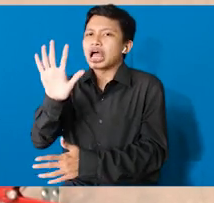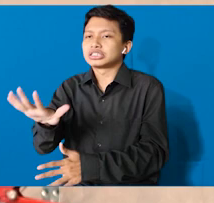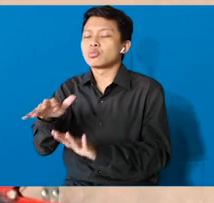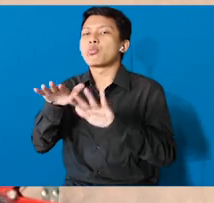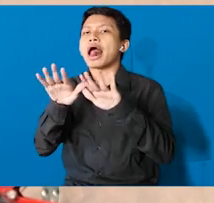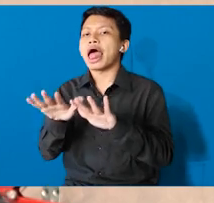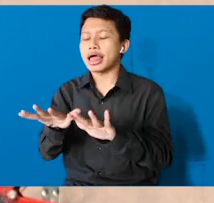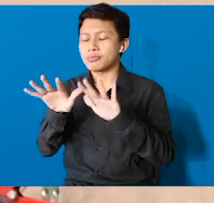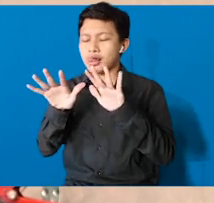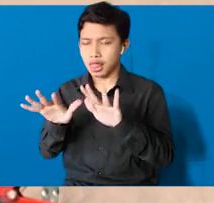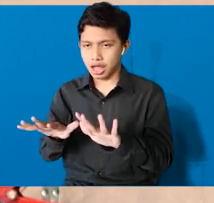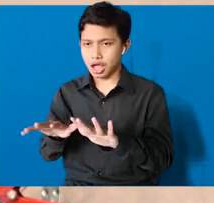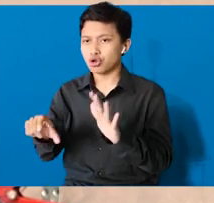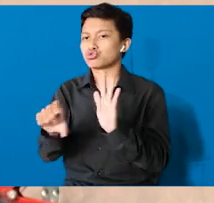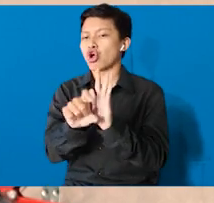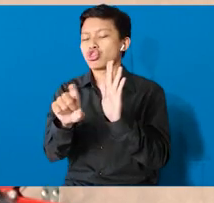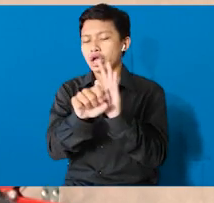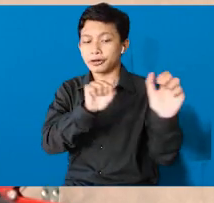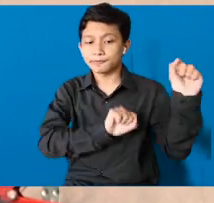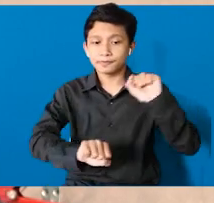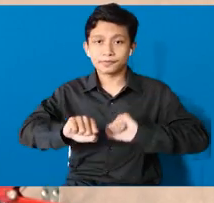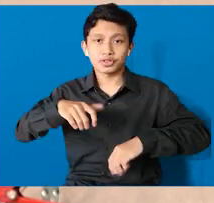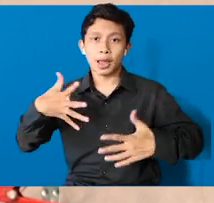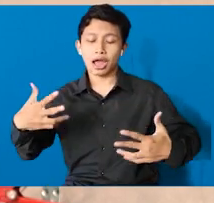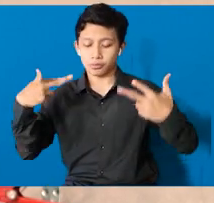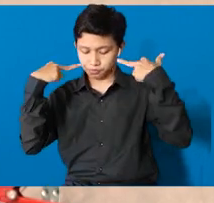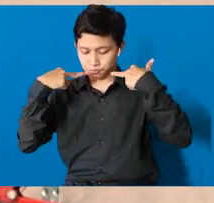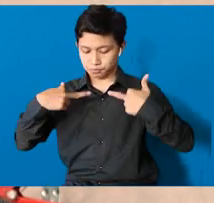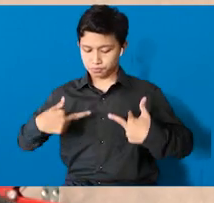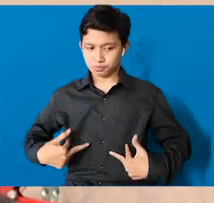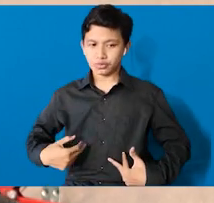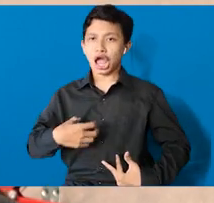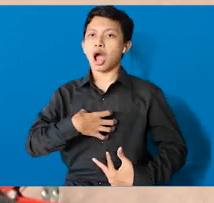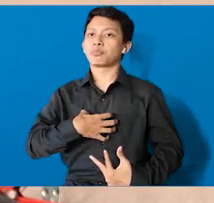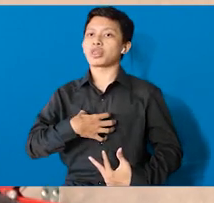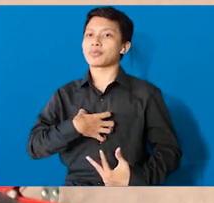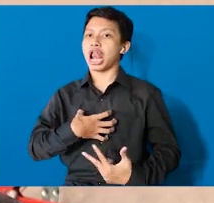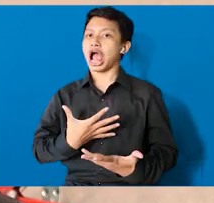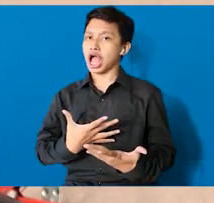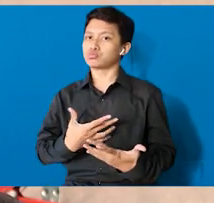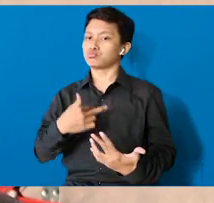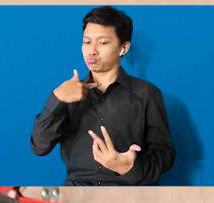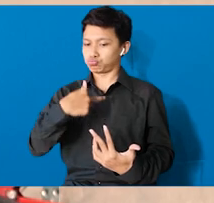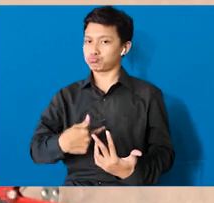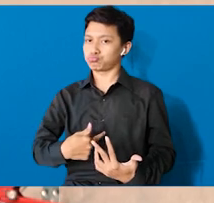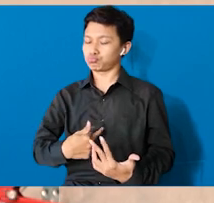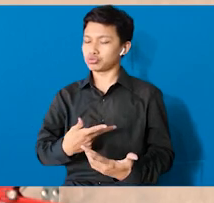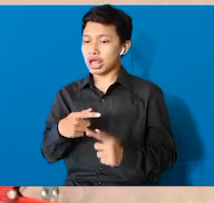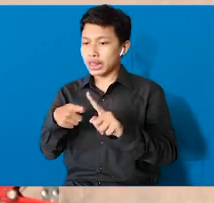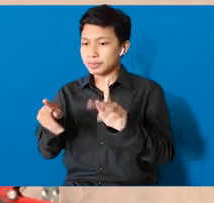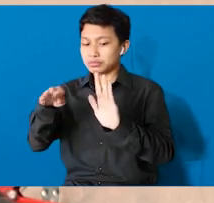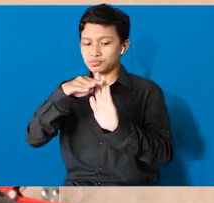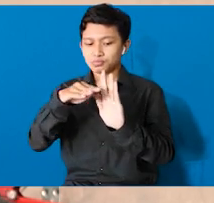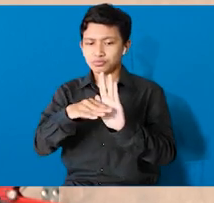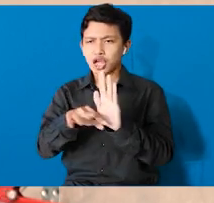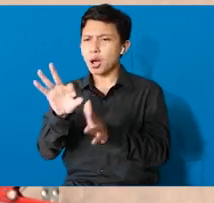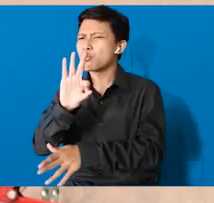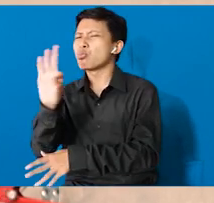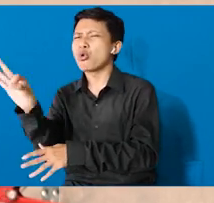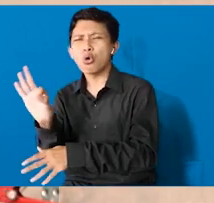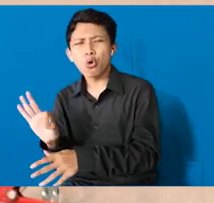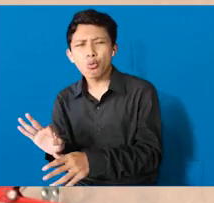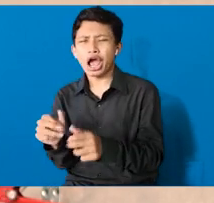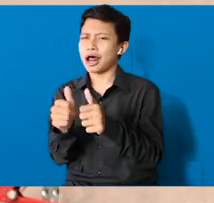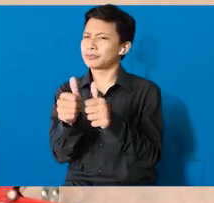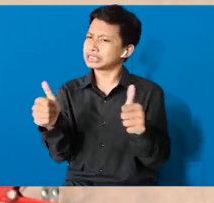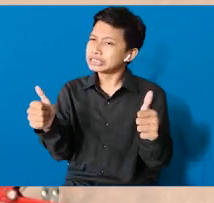baru pengecekan tekanan darah, pengukuran, tetapi juga belum terjadwal secara teratur.